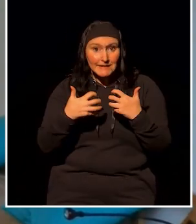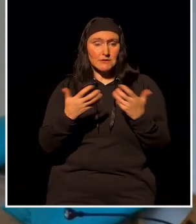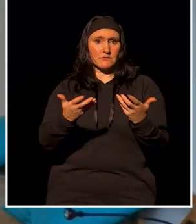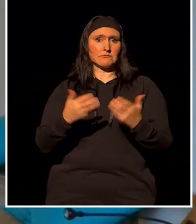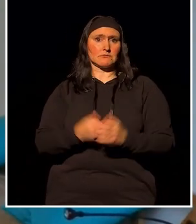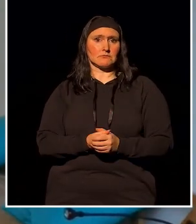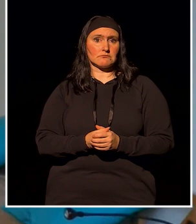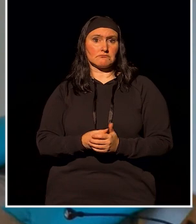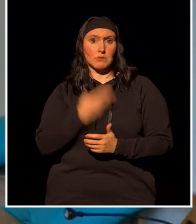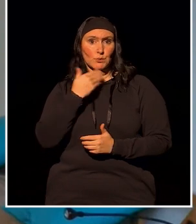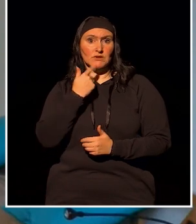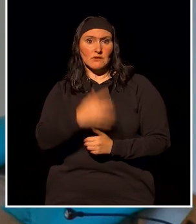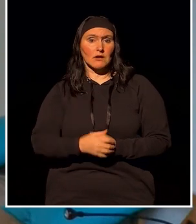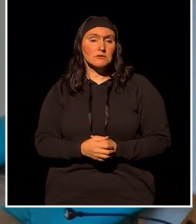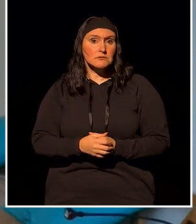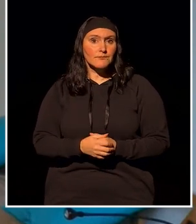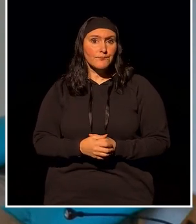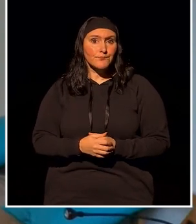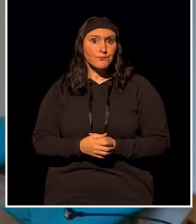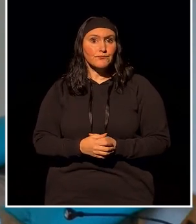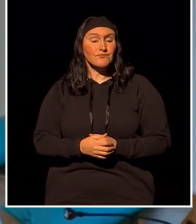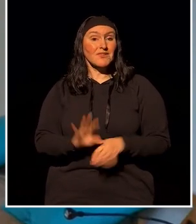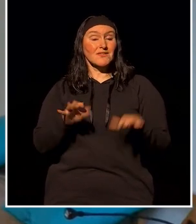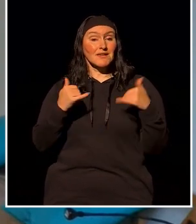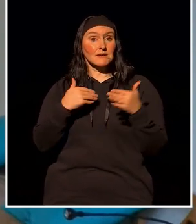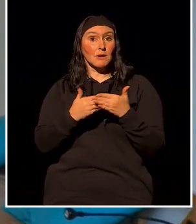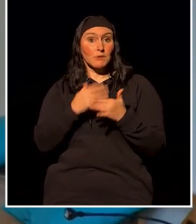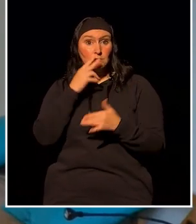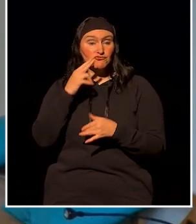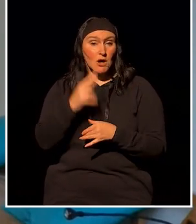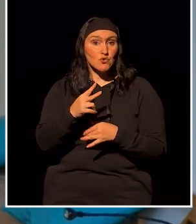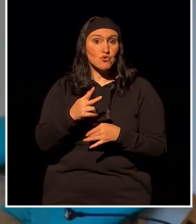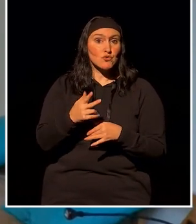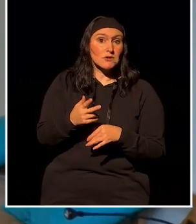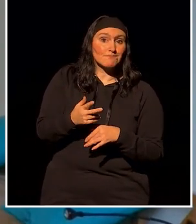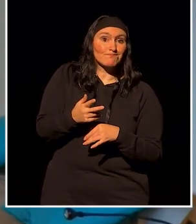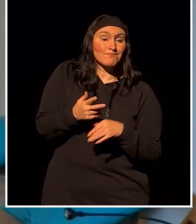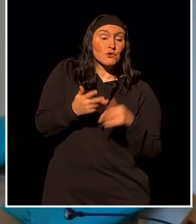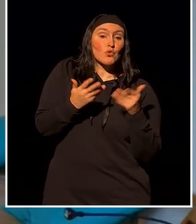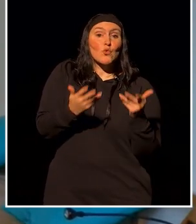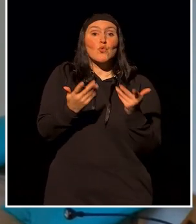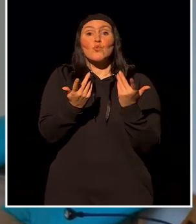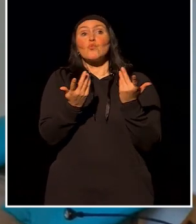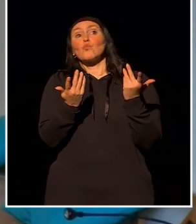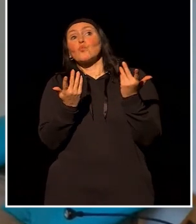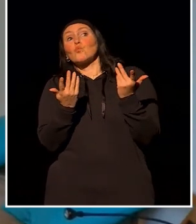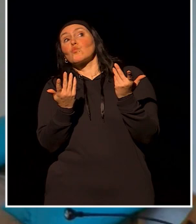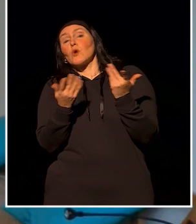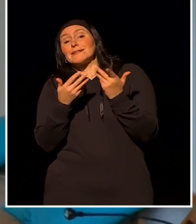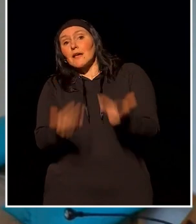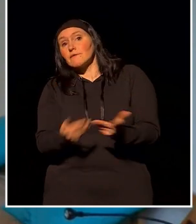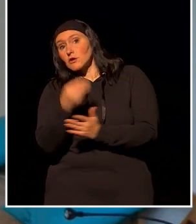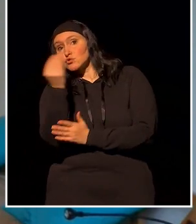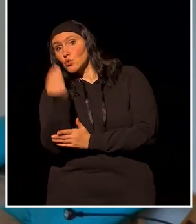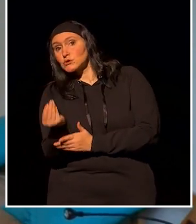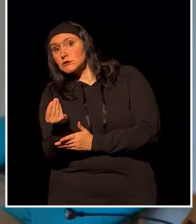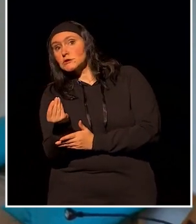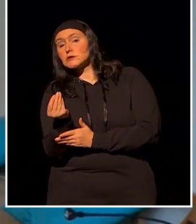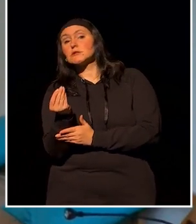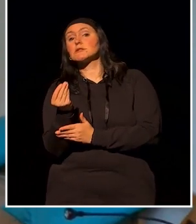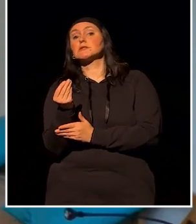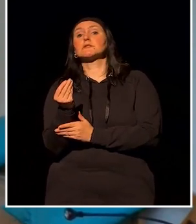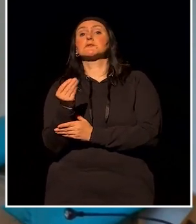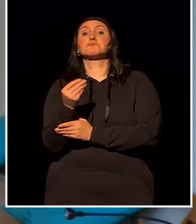auf Gegenwartskunst und das Feld ein bisschen erweitert, dann ist natürlich klar, ganz egal, ob das jetzt Fotografen sind